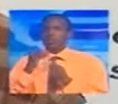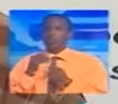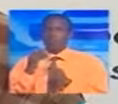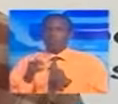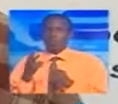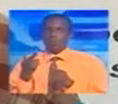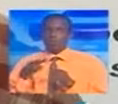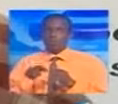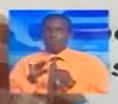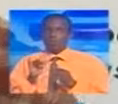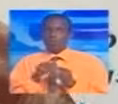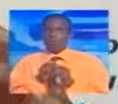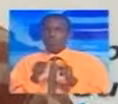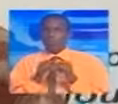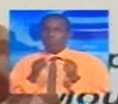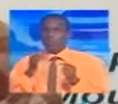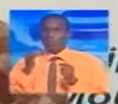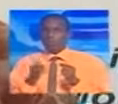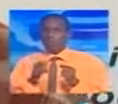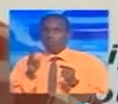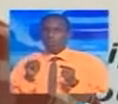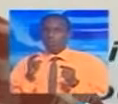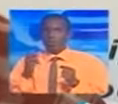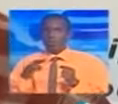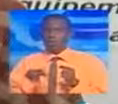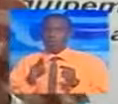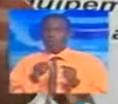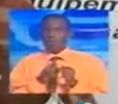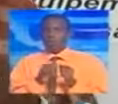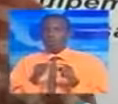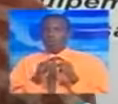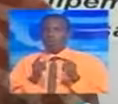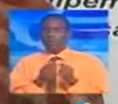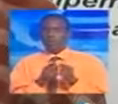pour les futures générations afin donc de se cultiver.